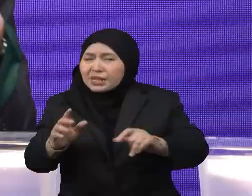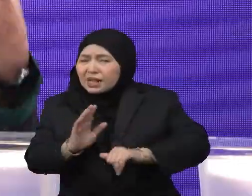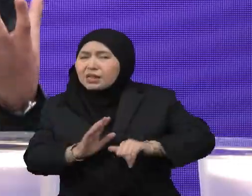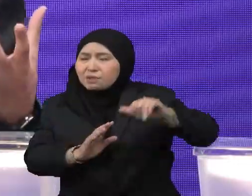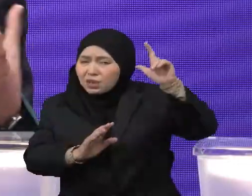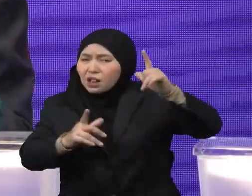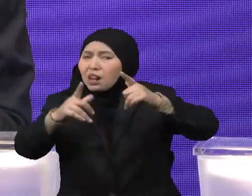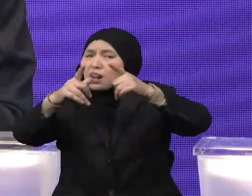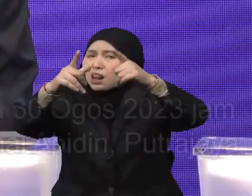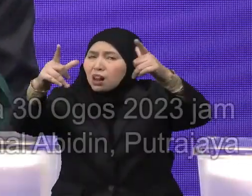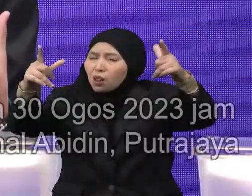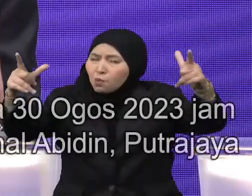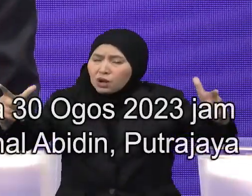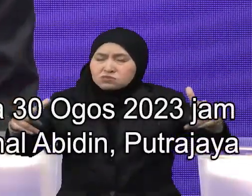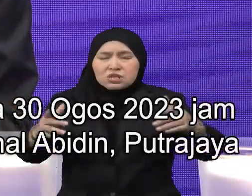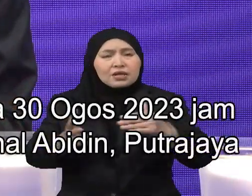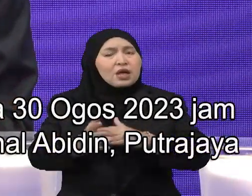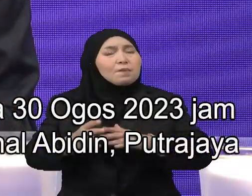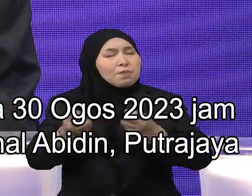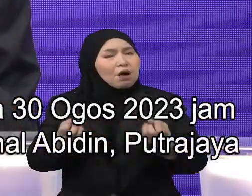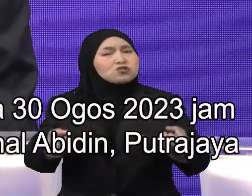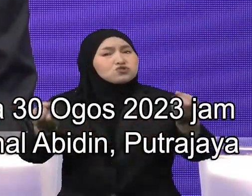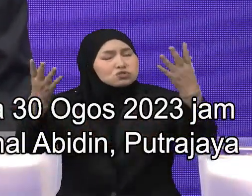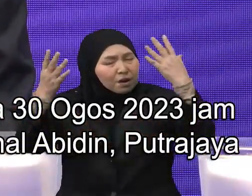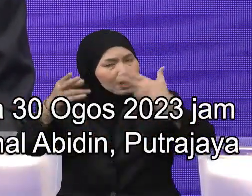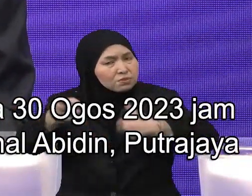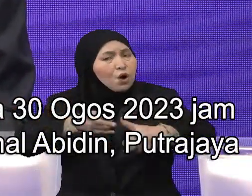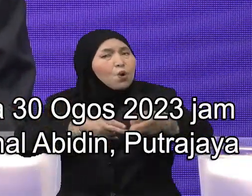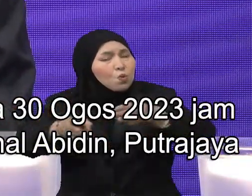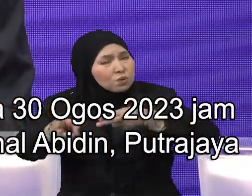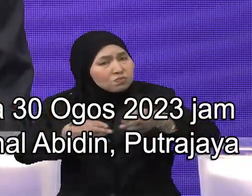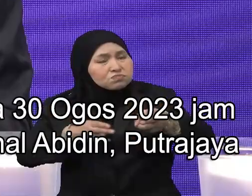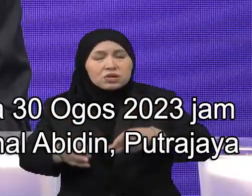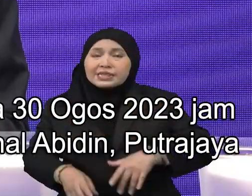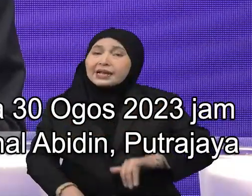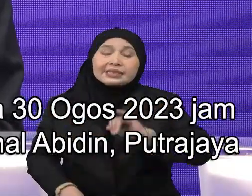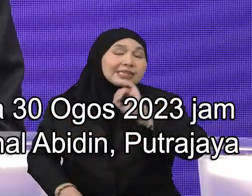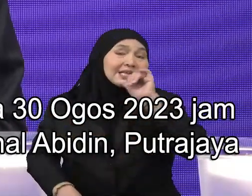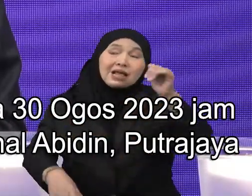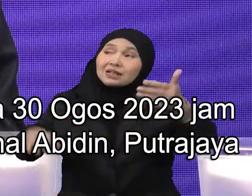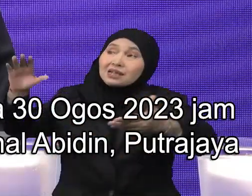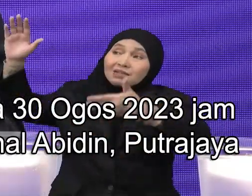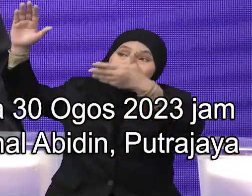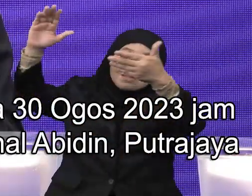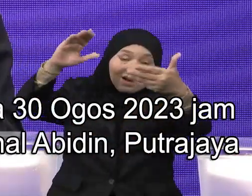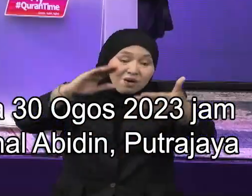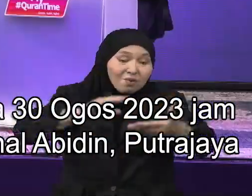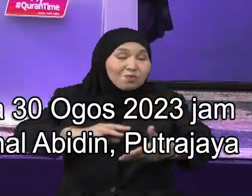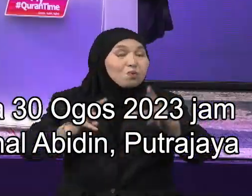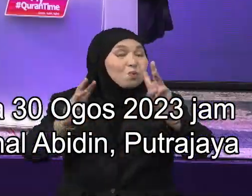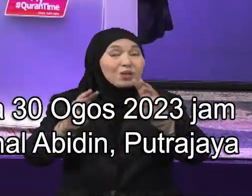luas lebih umum maksudnya di dalam urusan-urusan yang tidak diturunkan Wahyu